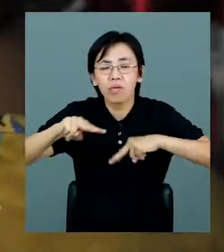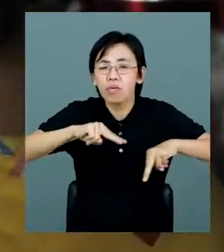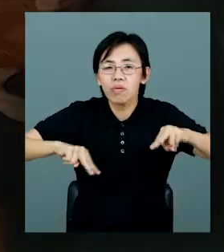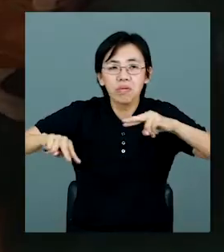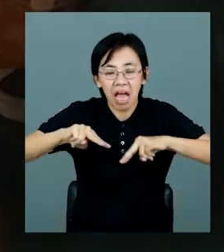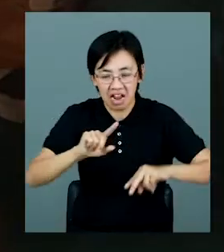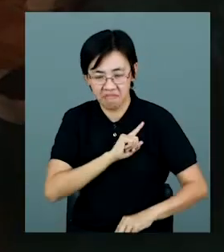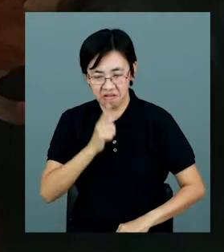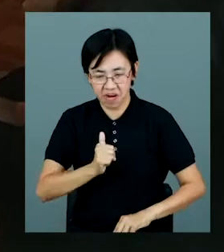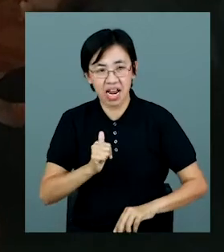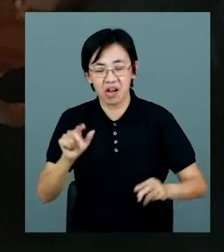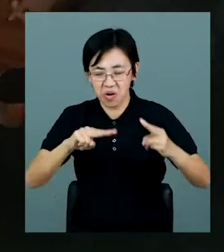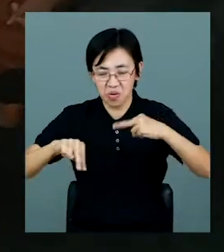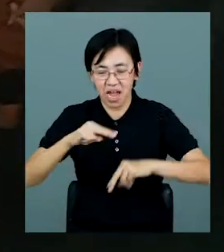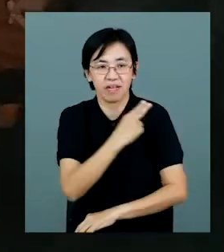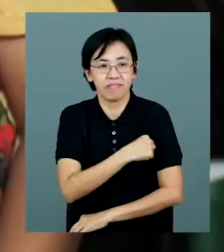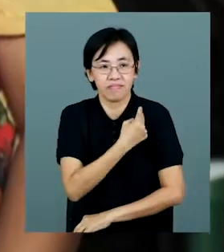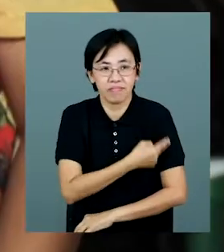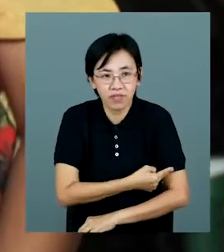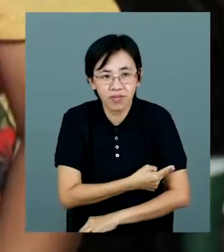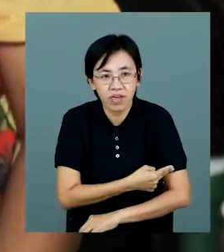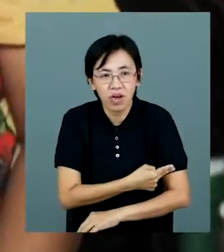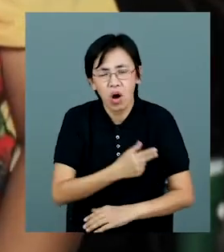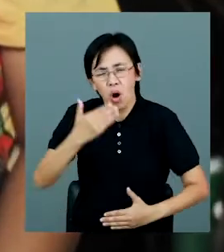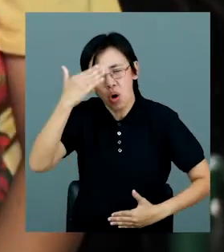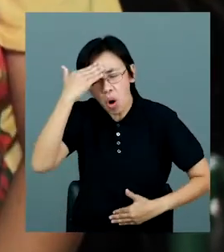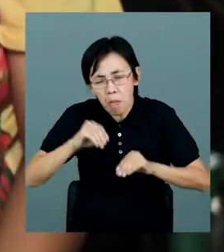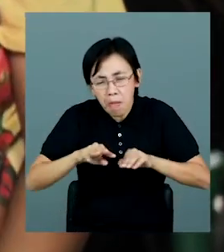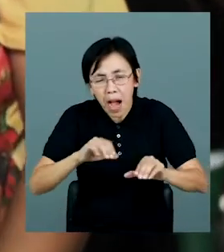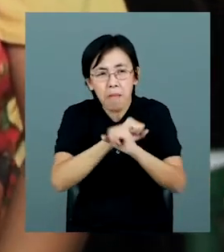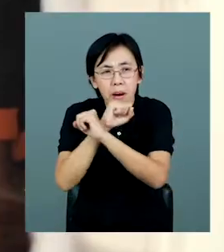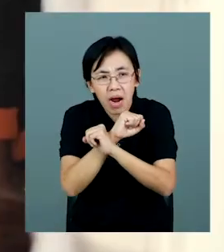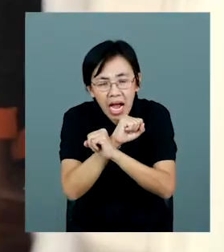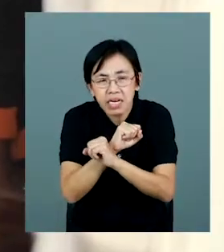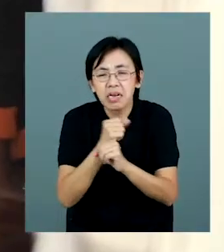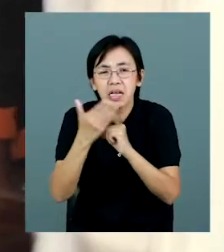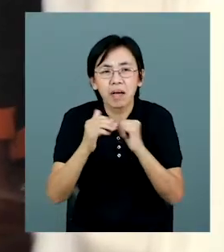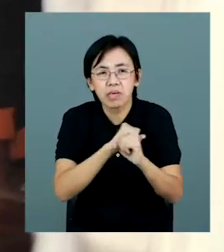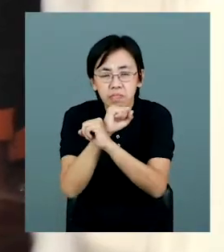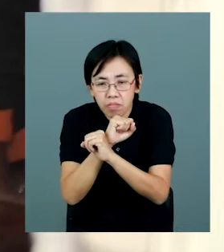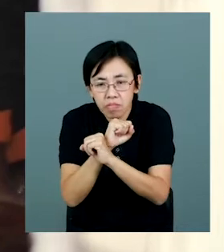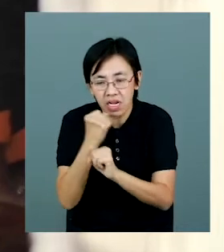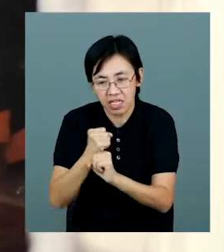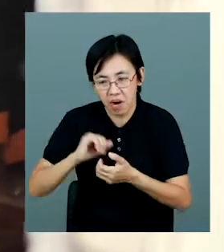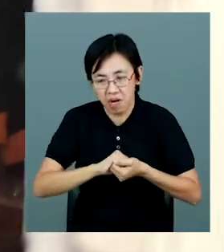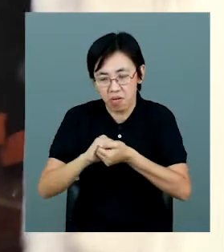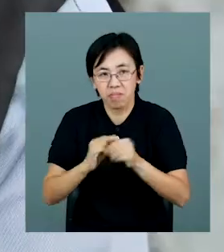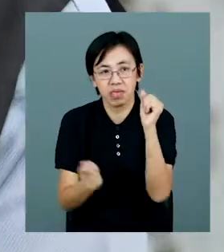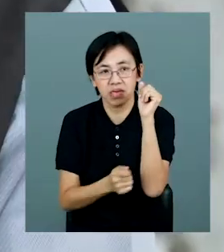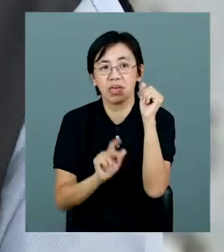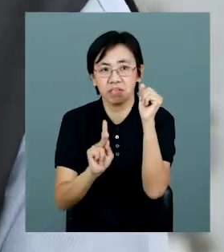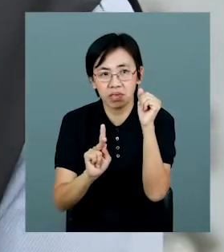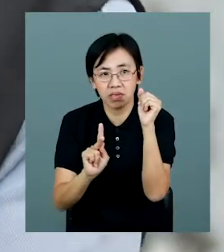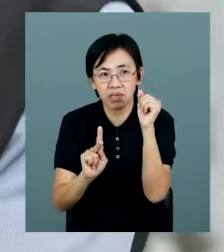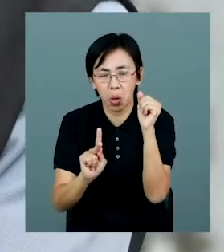แลคือทำเป็นหลักเลยก็คือด้านสาธารณสุขไม่ว่าจะการป้องกันโรคติดต่อไม่ก็เป็นการด้านยาเสพติดมีส่วนร่วมก ับ กำนันเป็